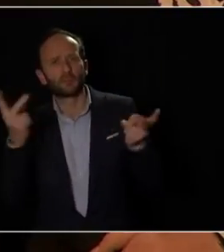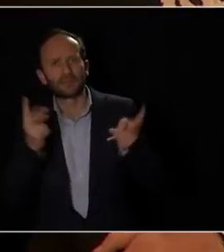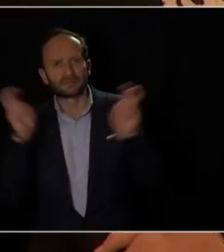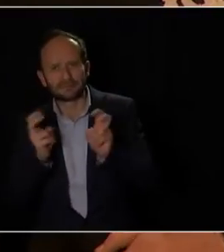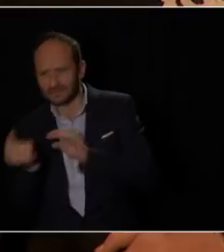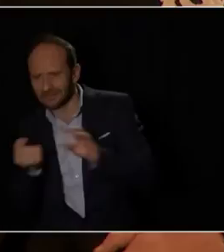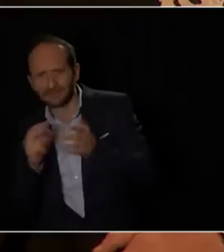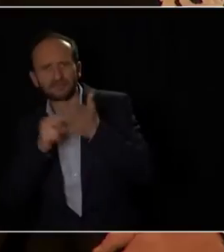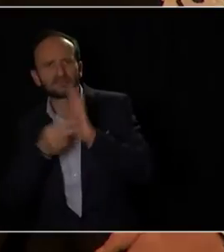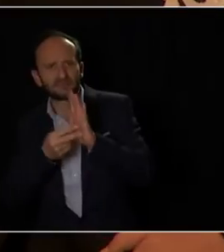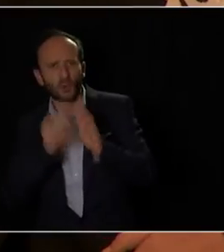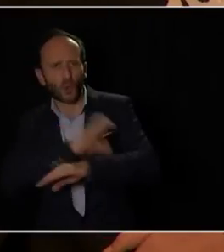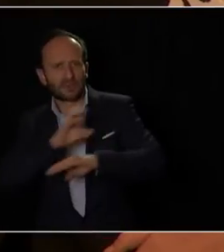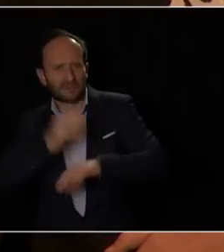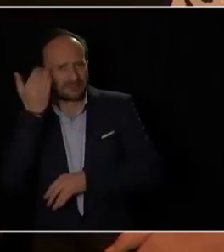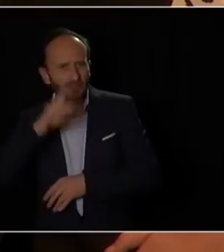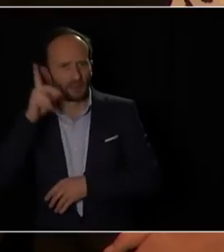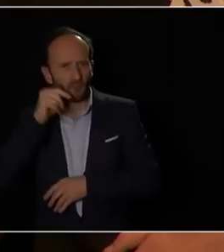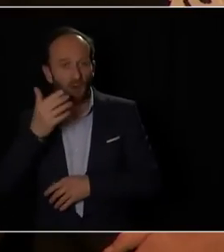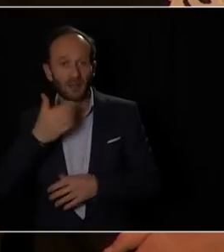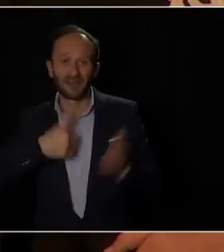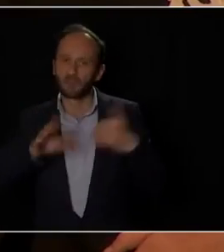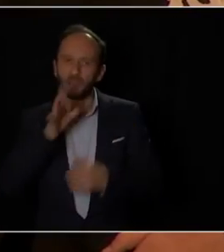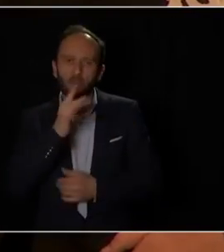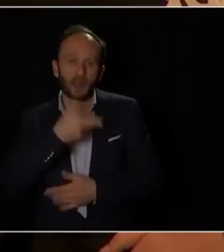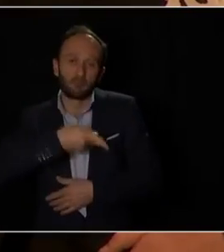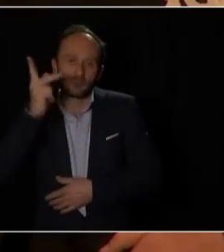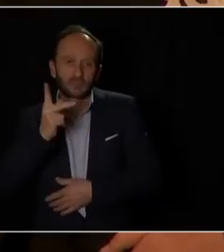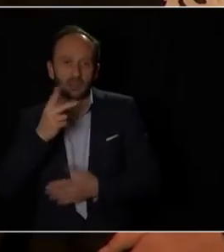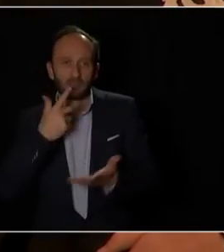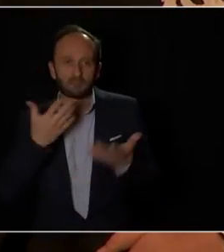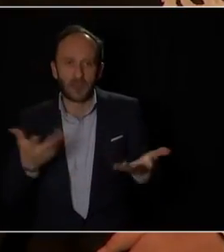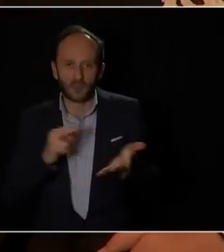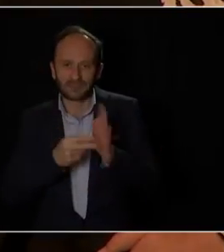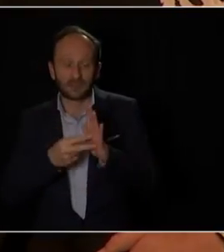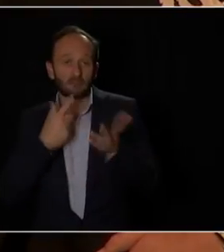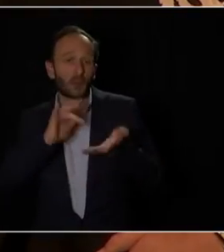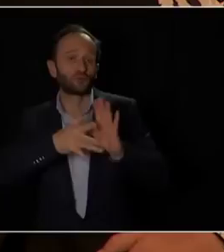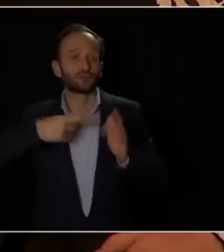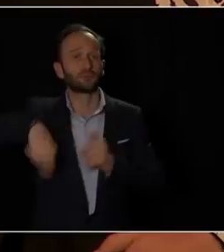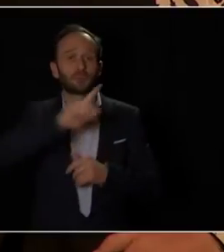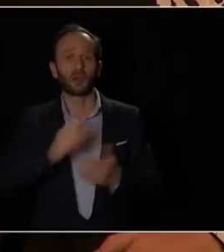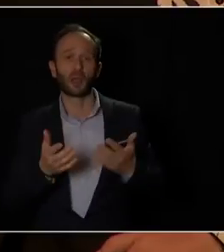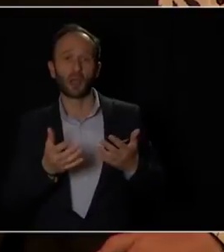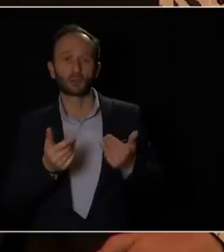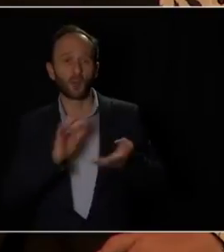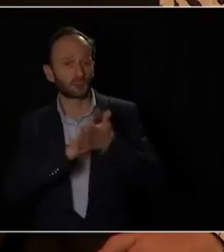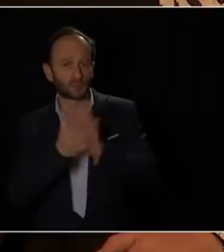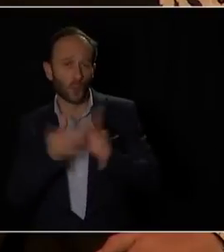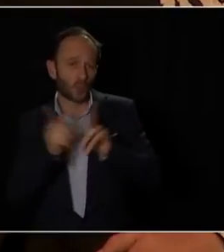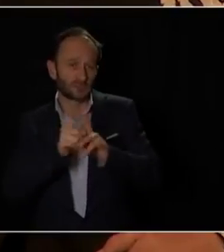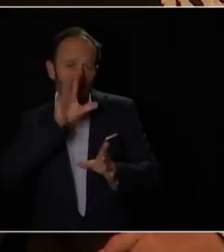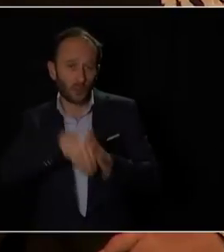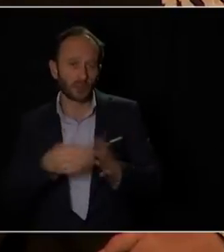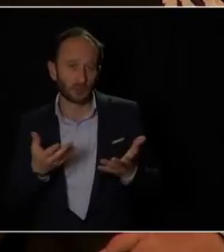pourront supporter davantage, et je crois que c'est l'attente de la quasi-totalité de nos associations.